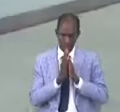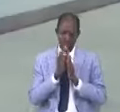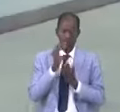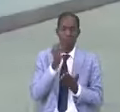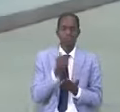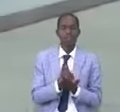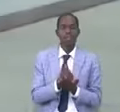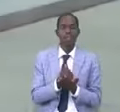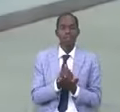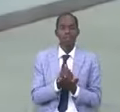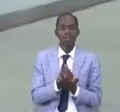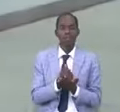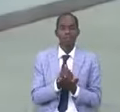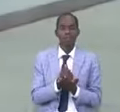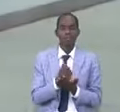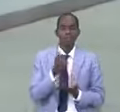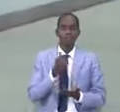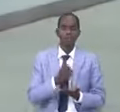AMEN